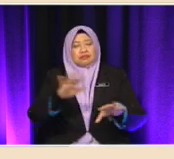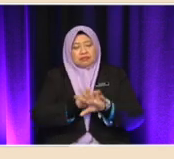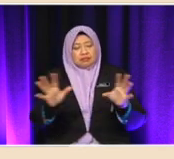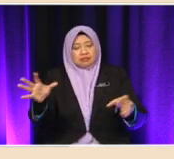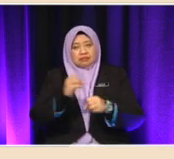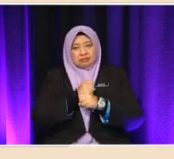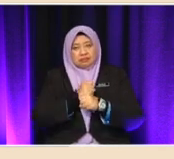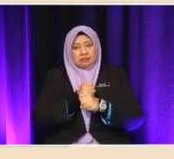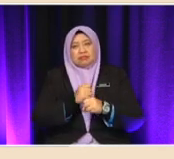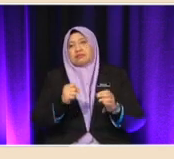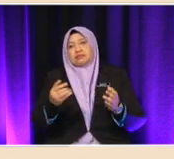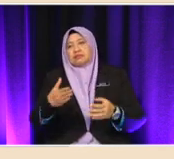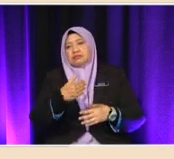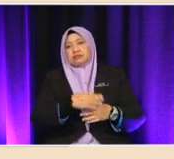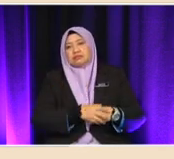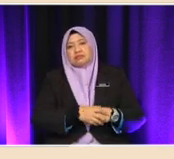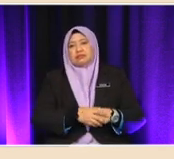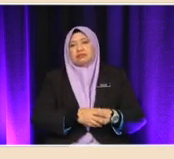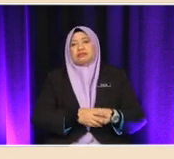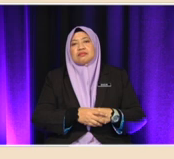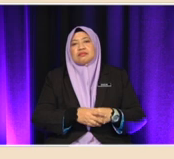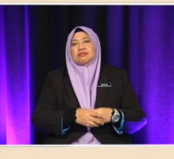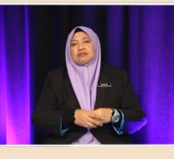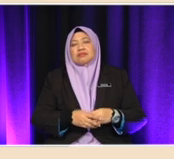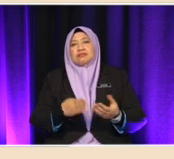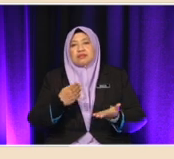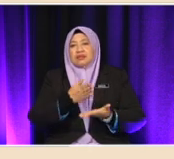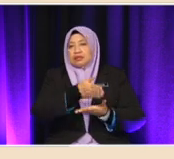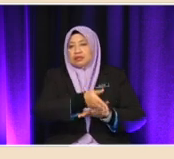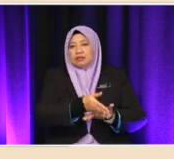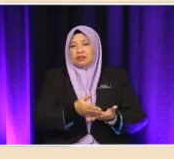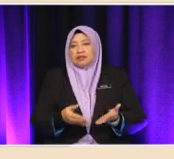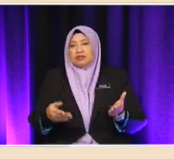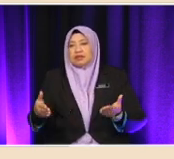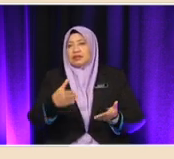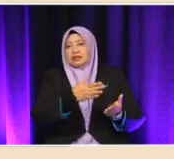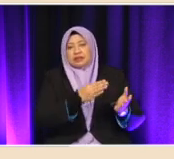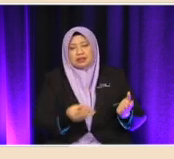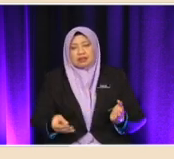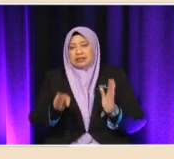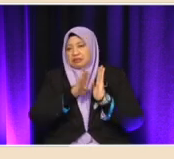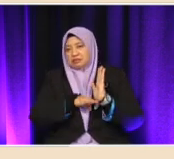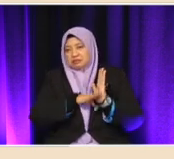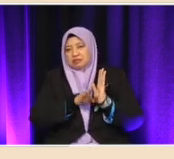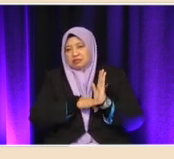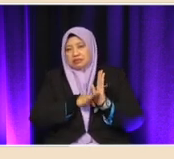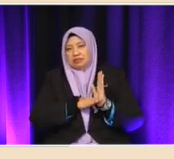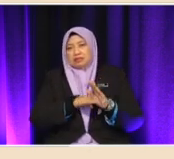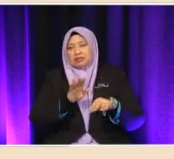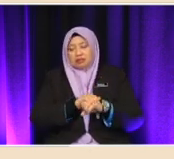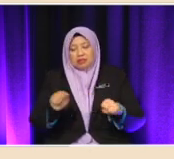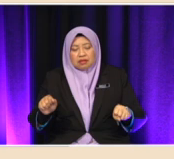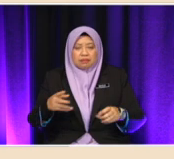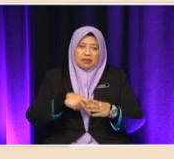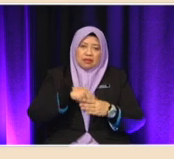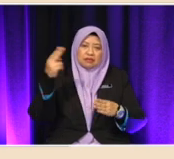berlaku menyebabkan Titi ikan yang dapat ditangkap tidak dapat dihasilkan dengan keadaan